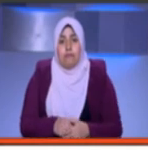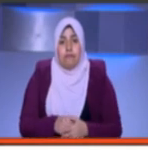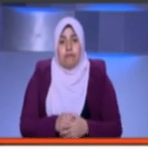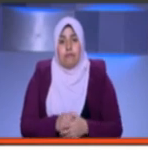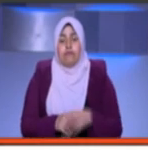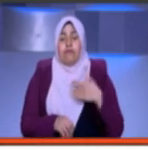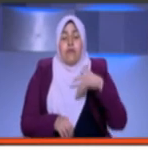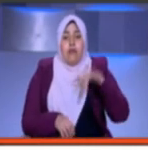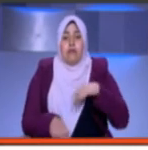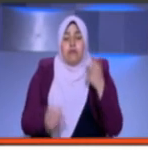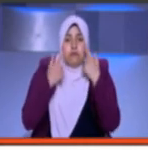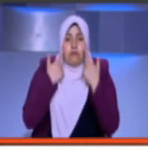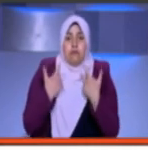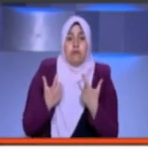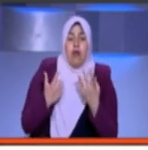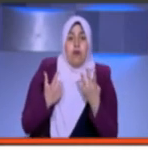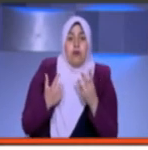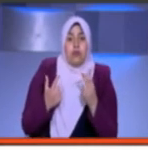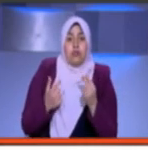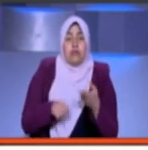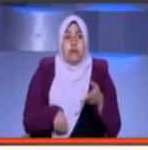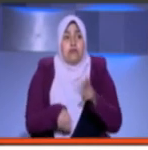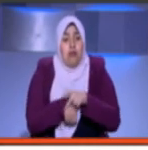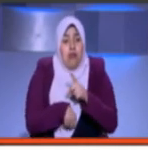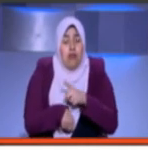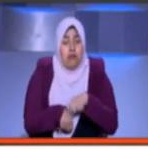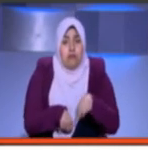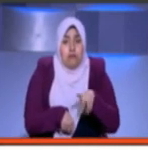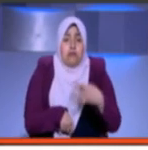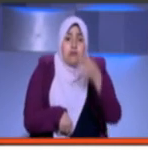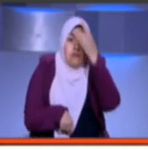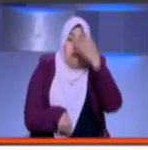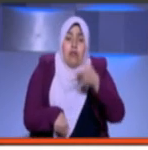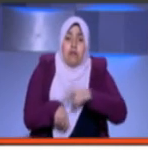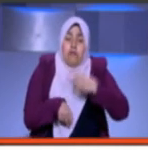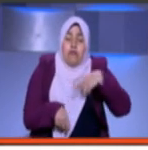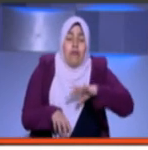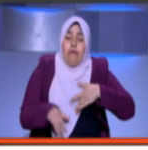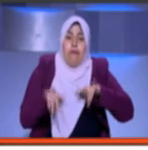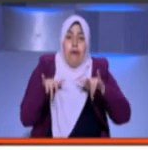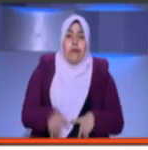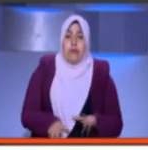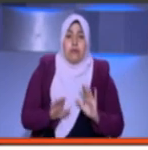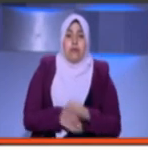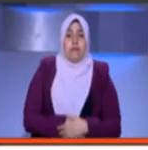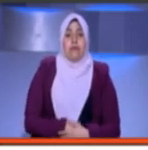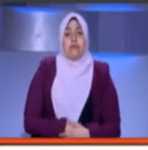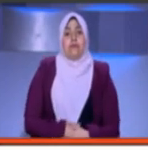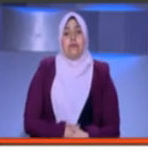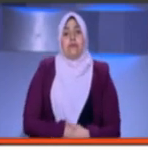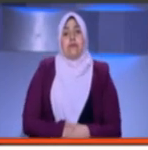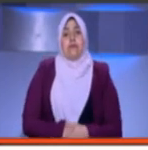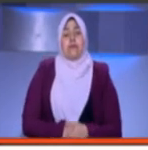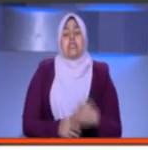تنتظر 24 ساعة أخرى حتى يمكن إمدادها بالمواد الصحية. نعم. لأن هناك